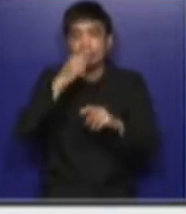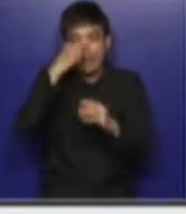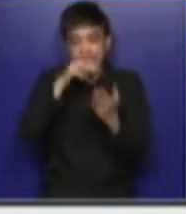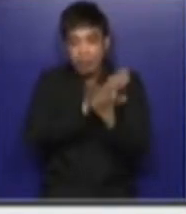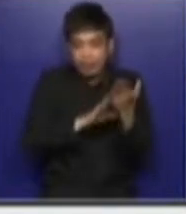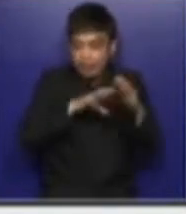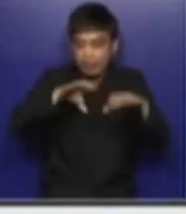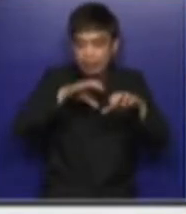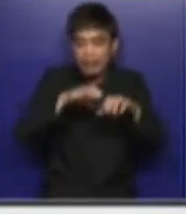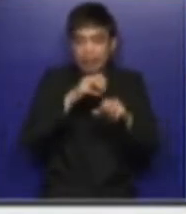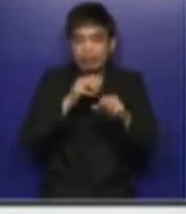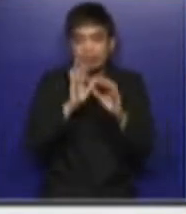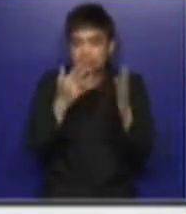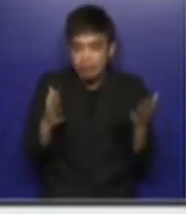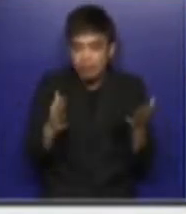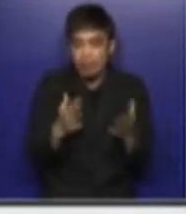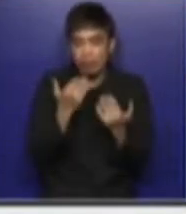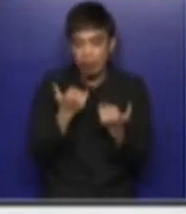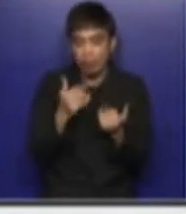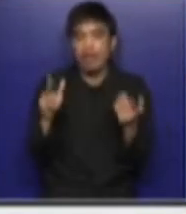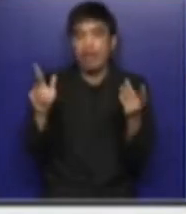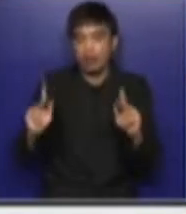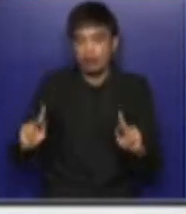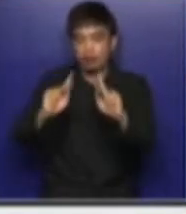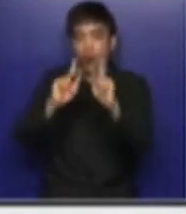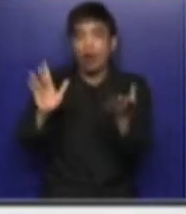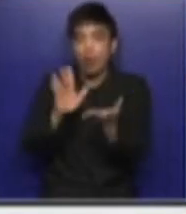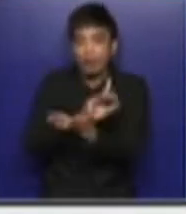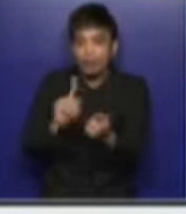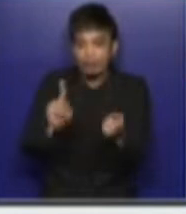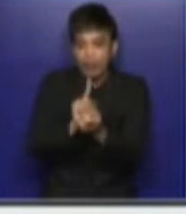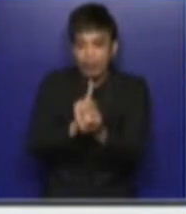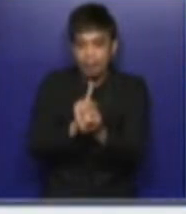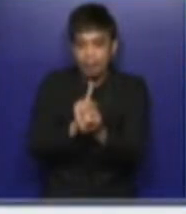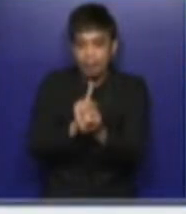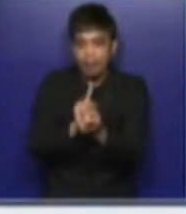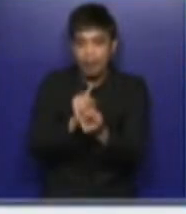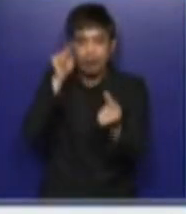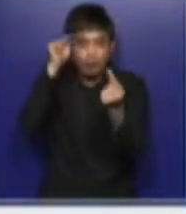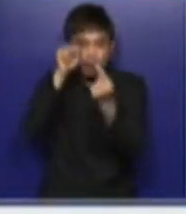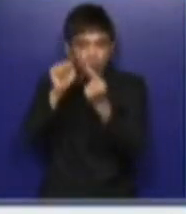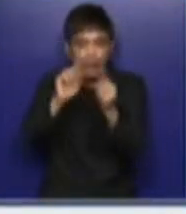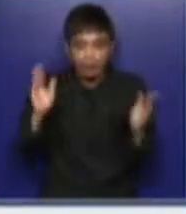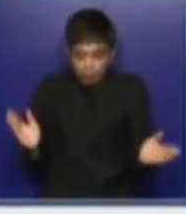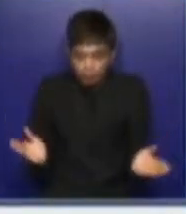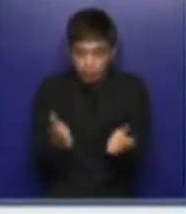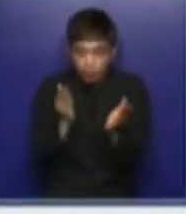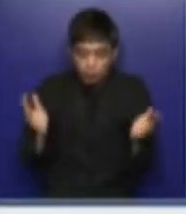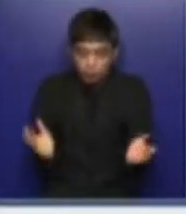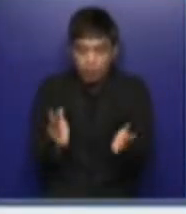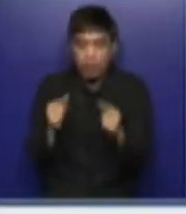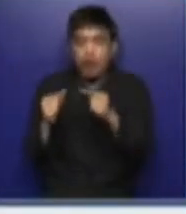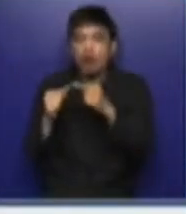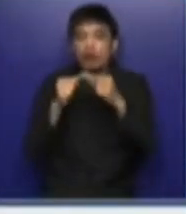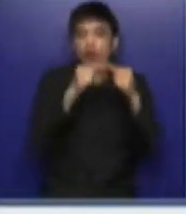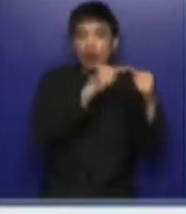ทั้งที่พันธกิจของกระทรวงวัฒนธรรมก็เขียนไว้อย่างสวยหรูว่าส่งเสริมการพัฒนาและต่อยอดทุน